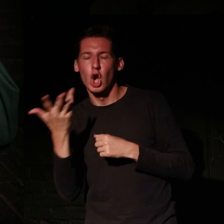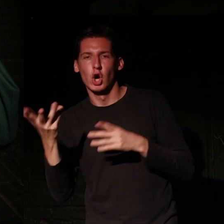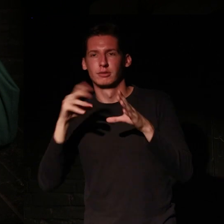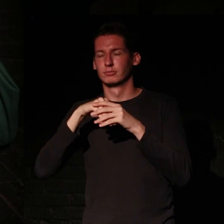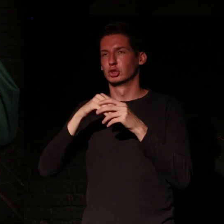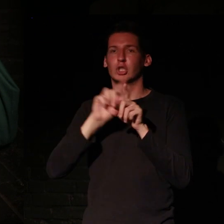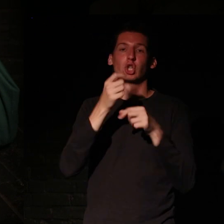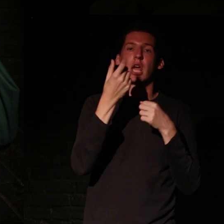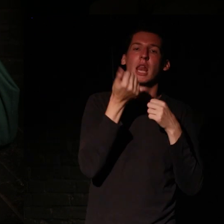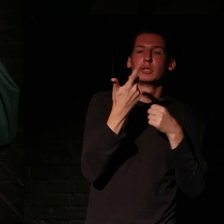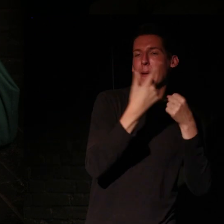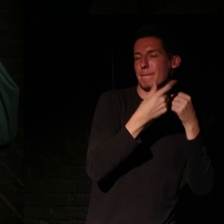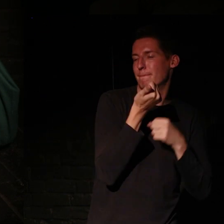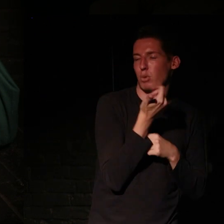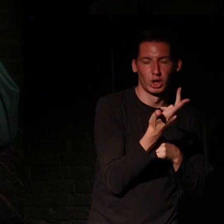w liczbie pojedynczej.